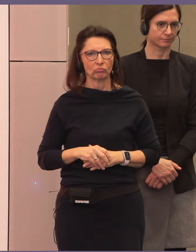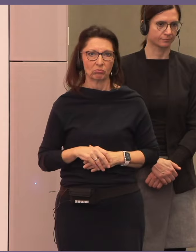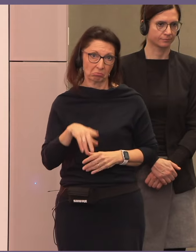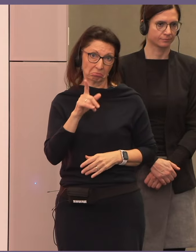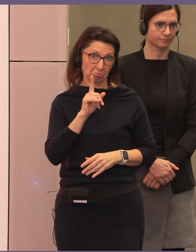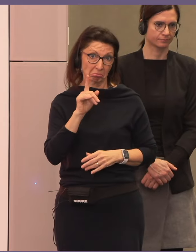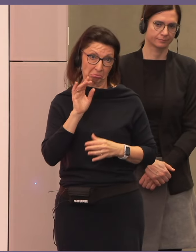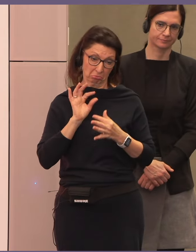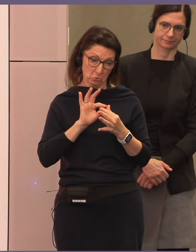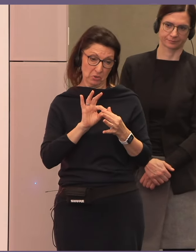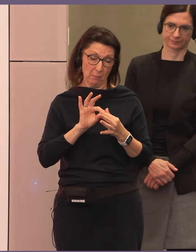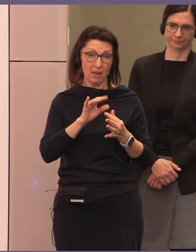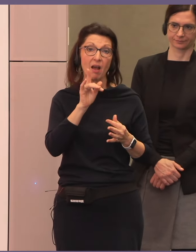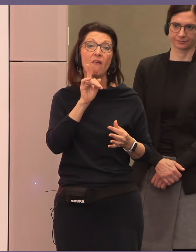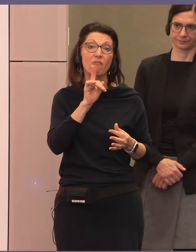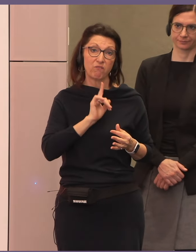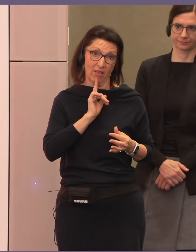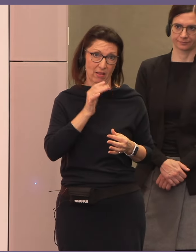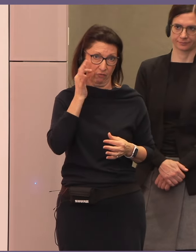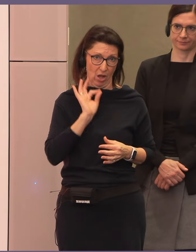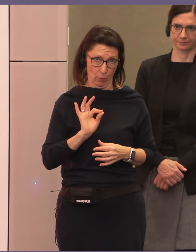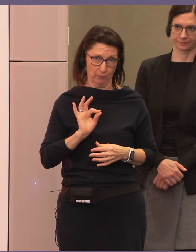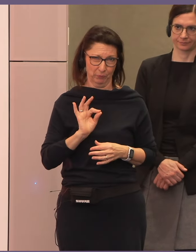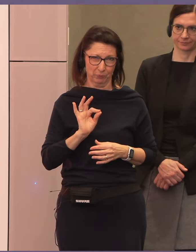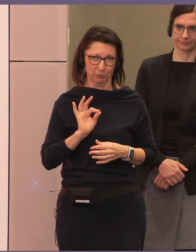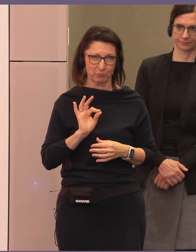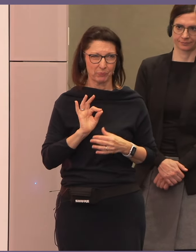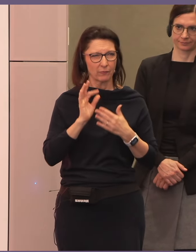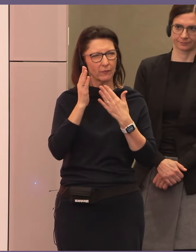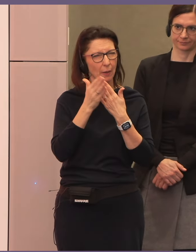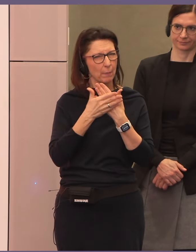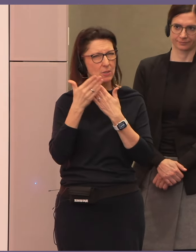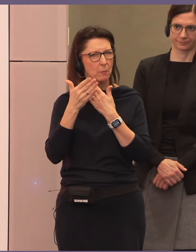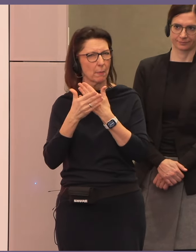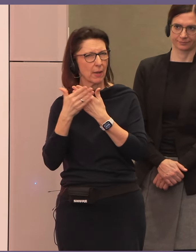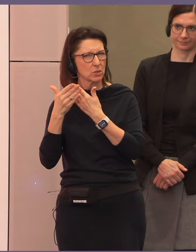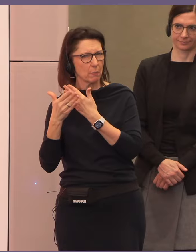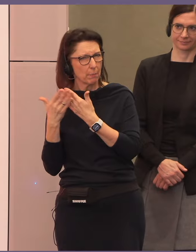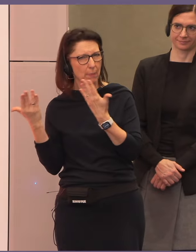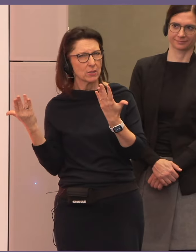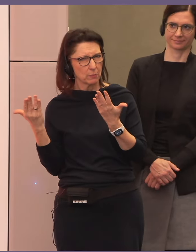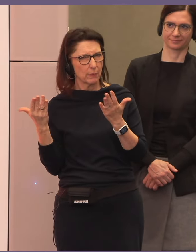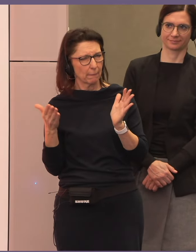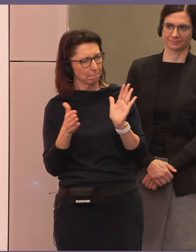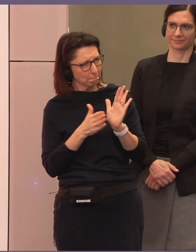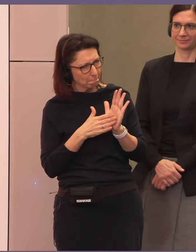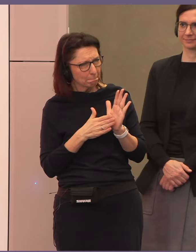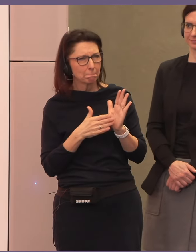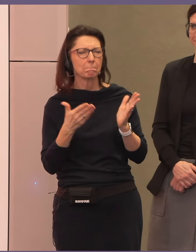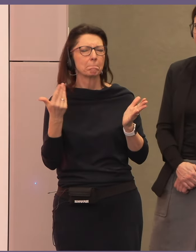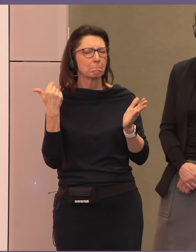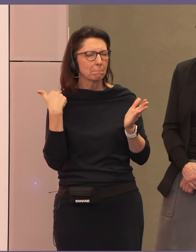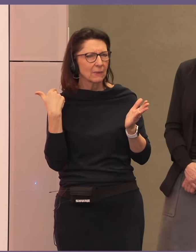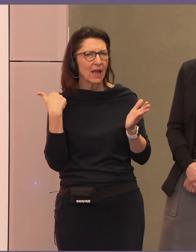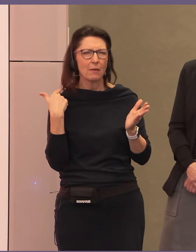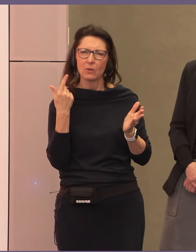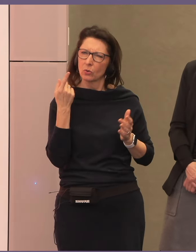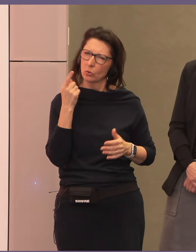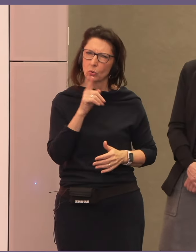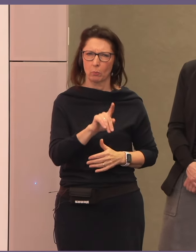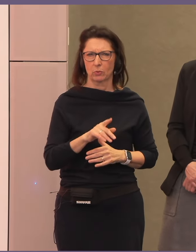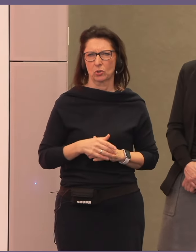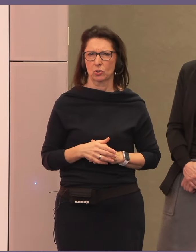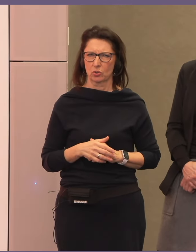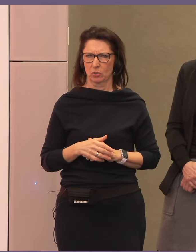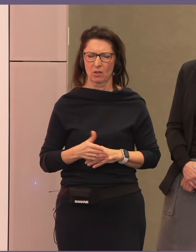unterrepräsentiert sind. Diese Beispiele deuten auf ein charakteristisches beziehungsweise